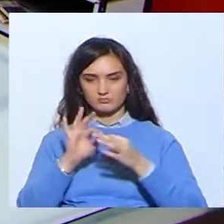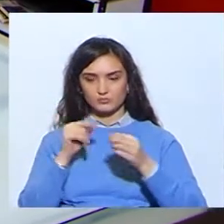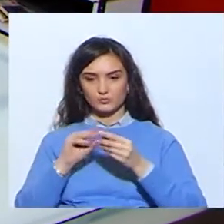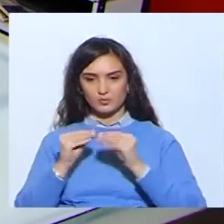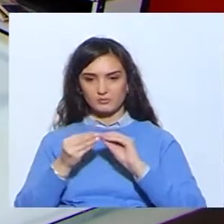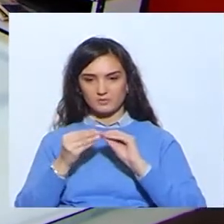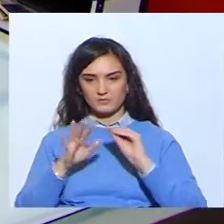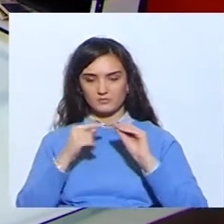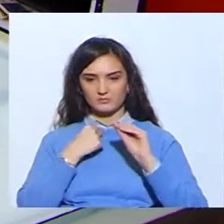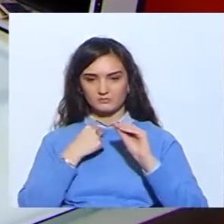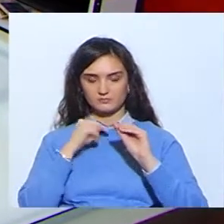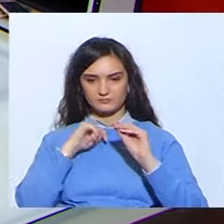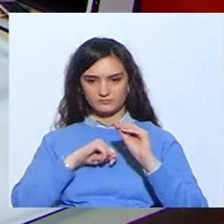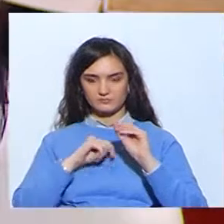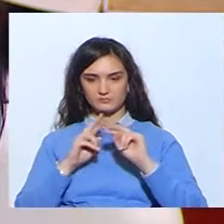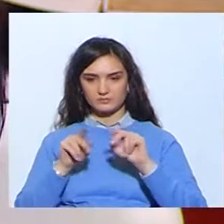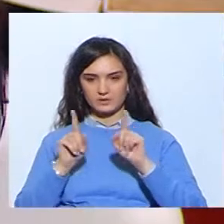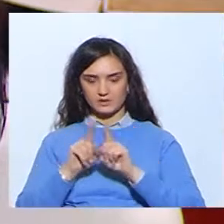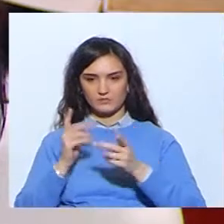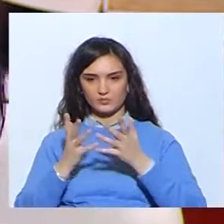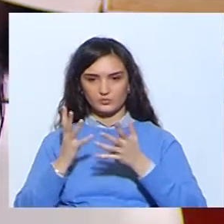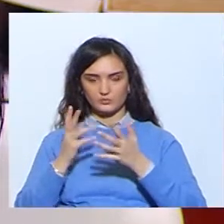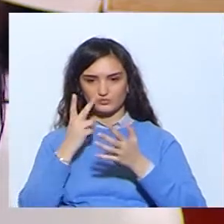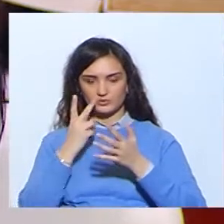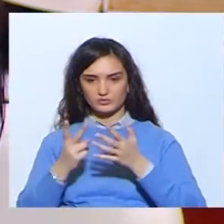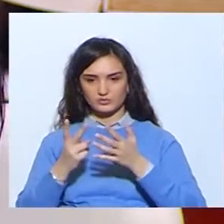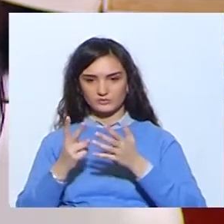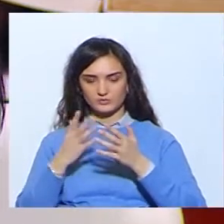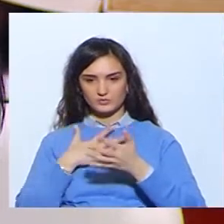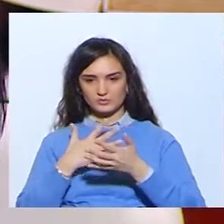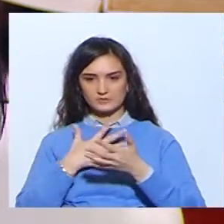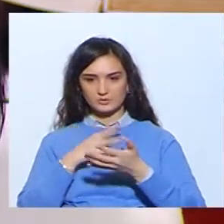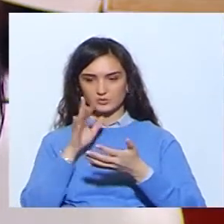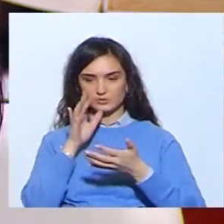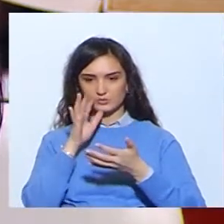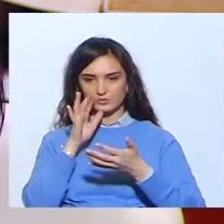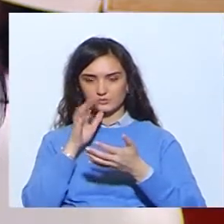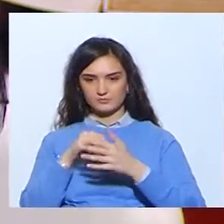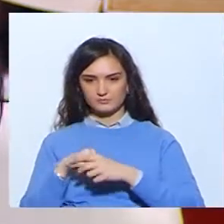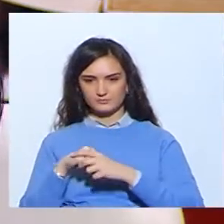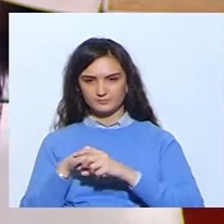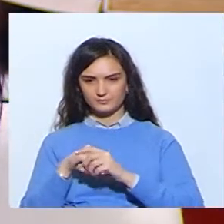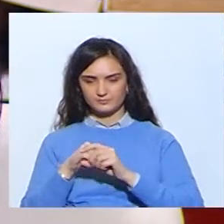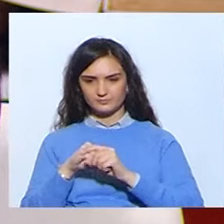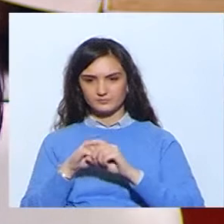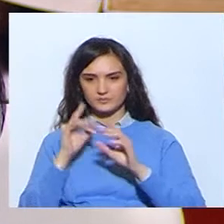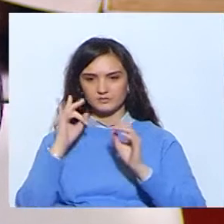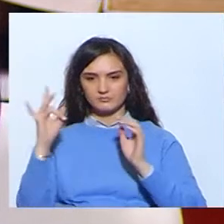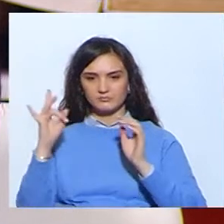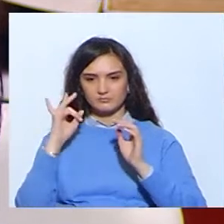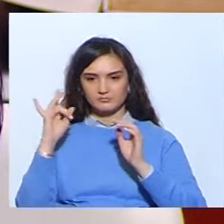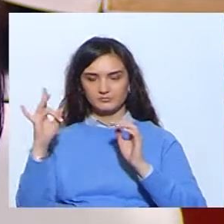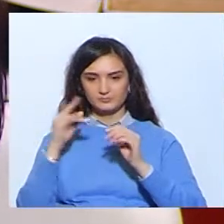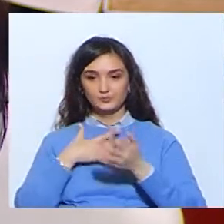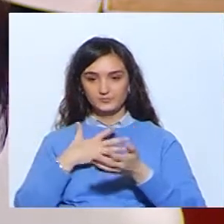პრობლემა ჩავიდა მგერავი ოგებამდე. ასევე თუ შენიშნავთ სუნთქვის დროს ხვრინვის ხმიანობას, ანუ